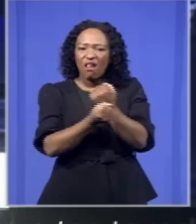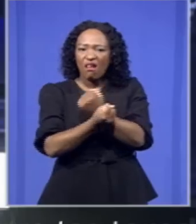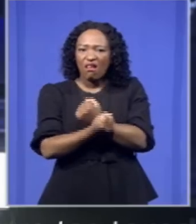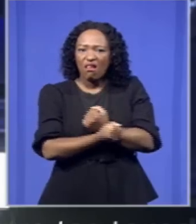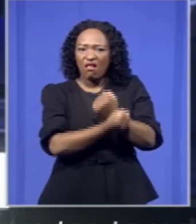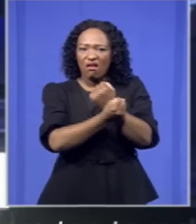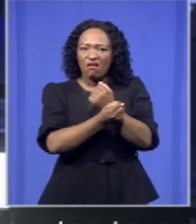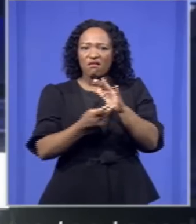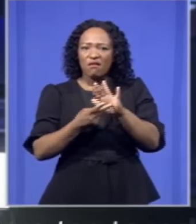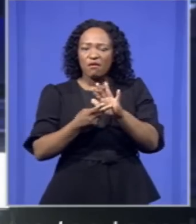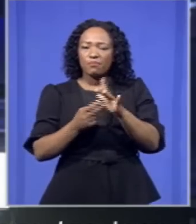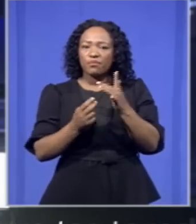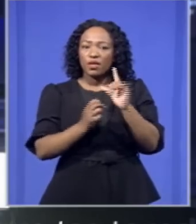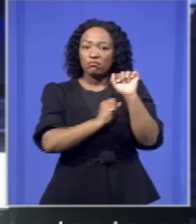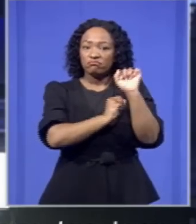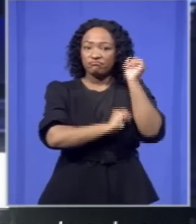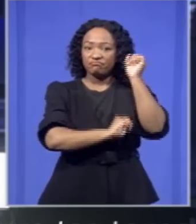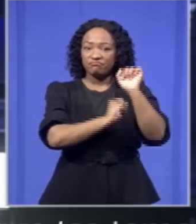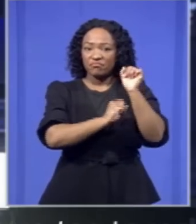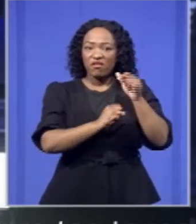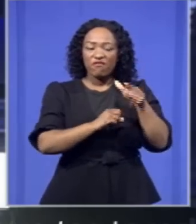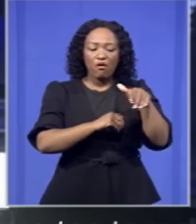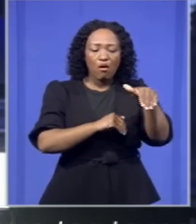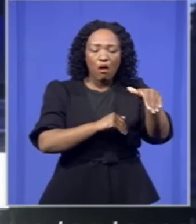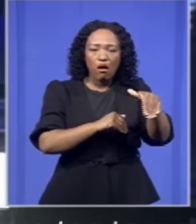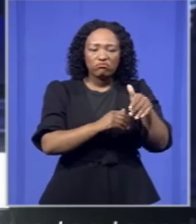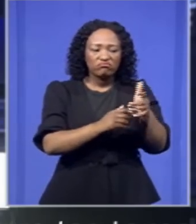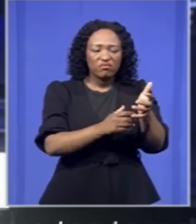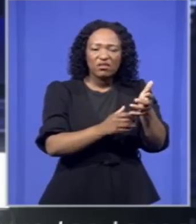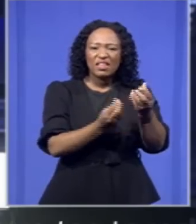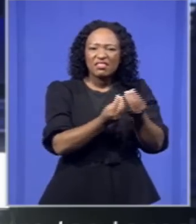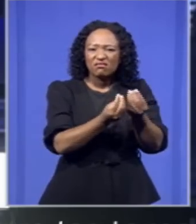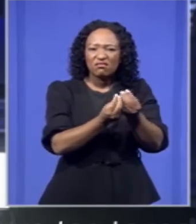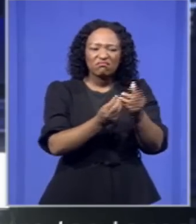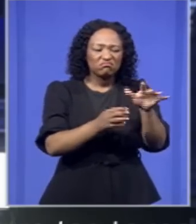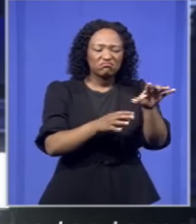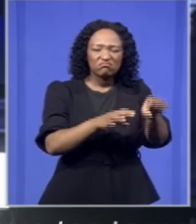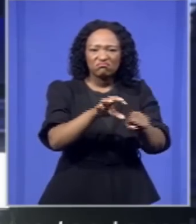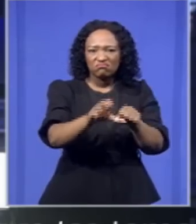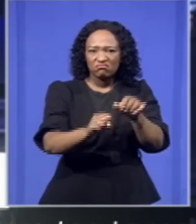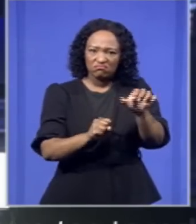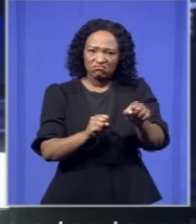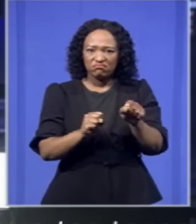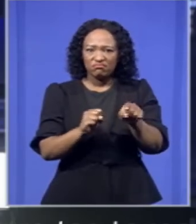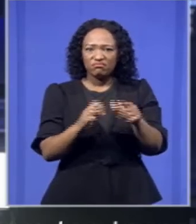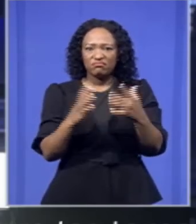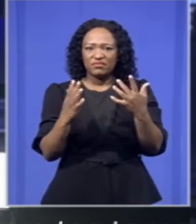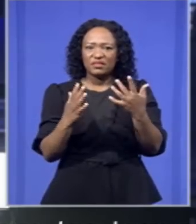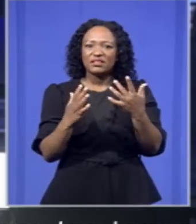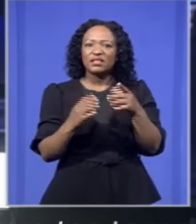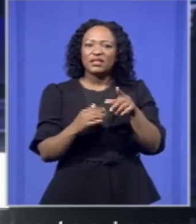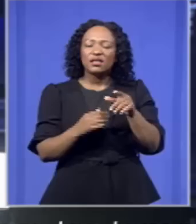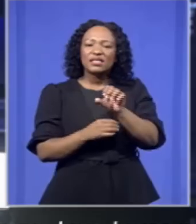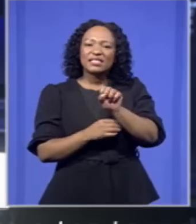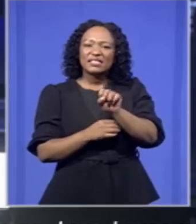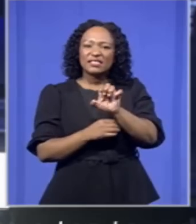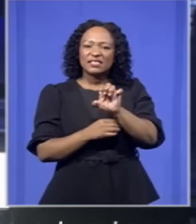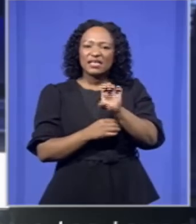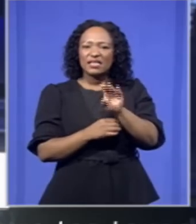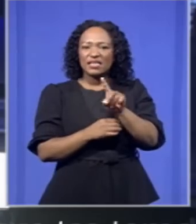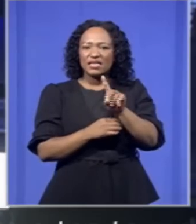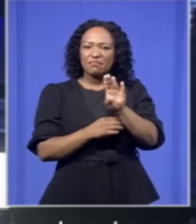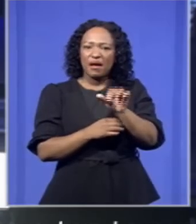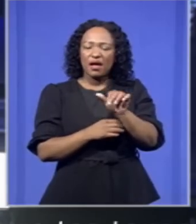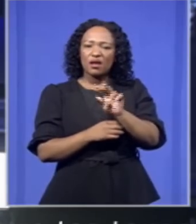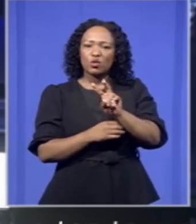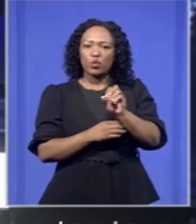o kotulang le didiriswa tse dingwe tsa temo. E sale di sa dirisiwe kwa Sediba Trust go tloga ka